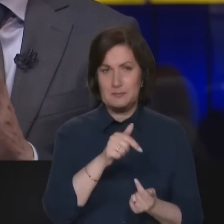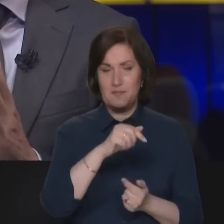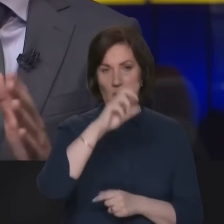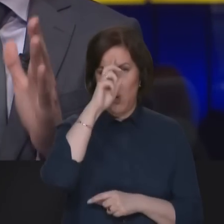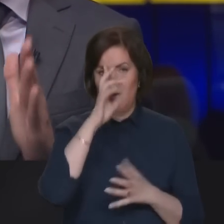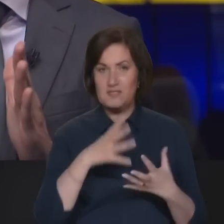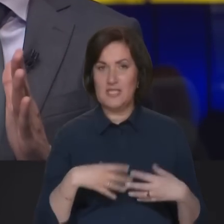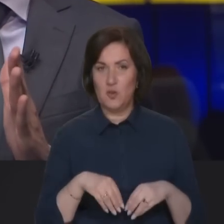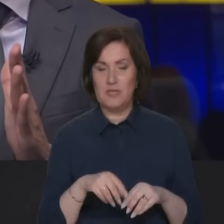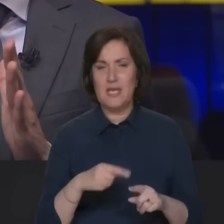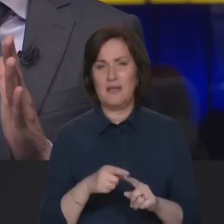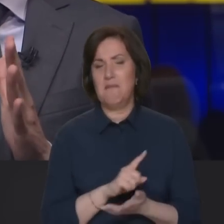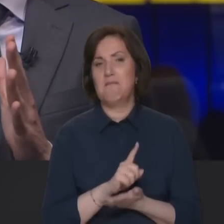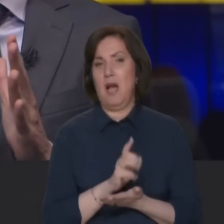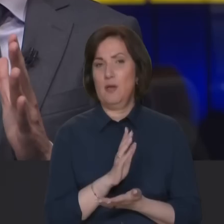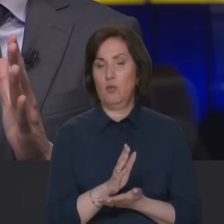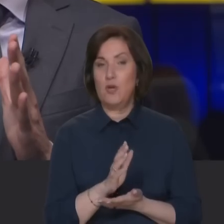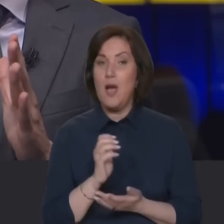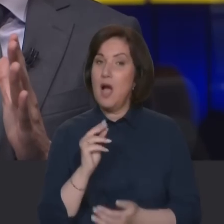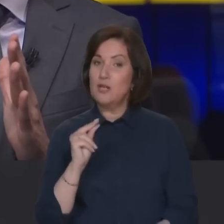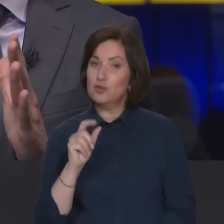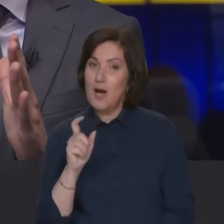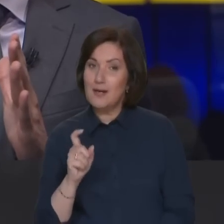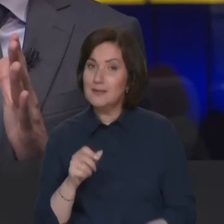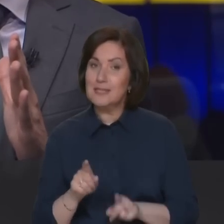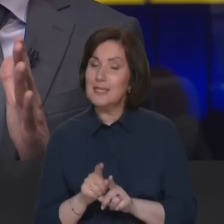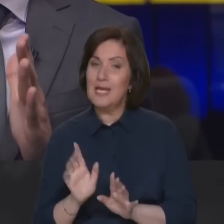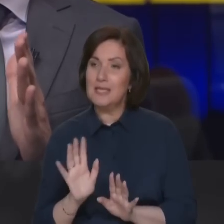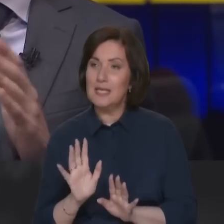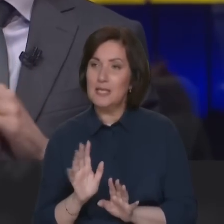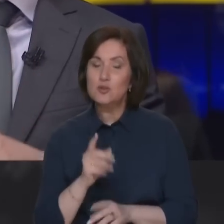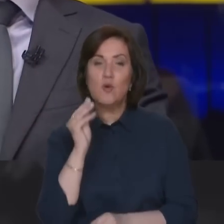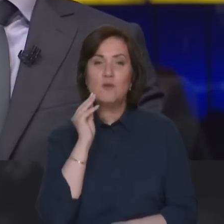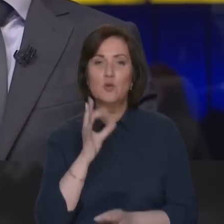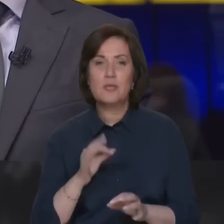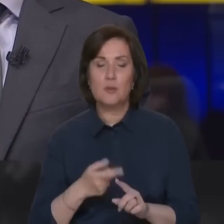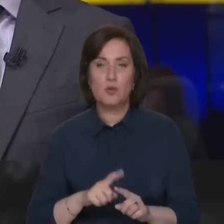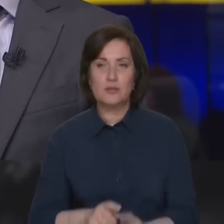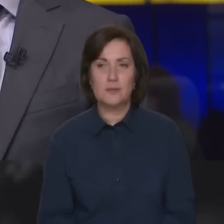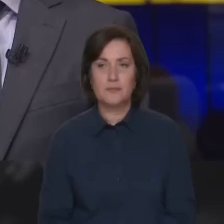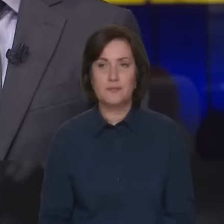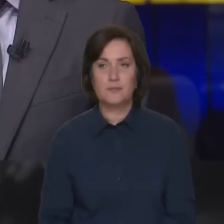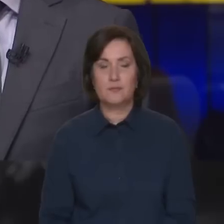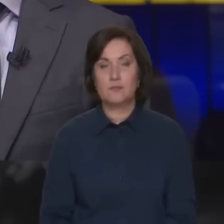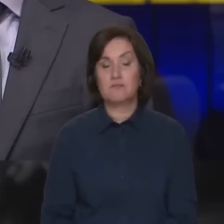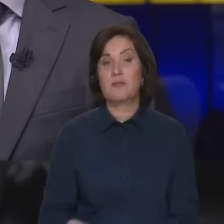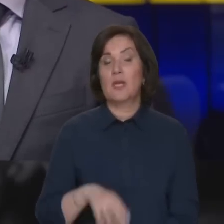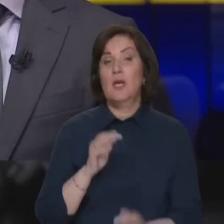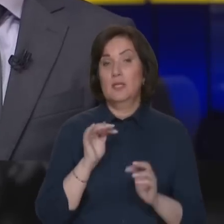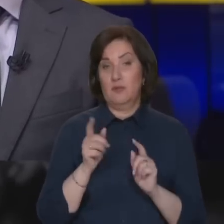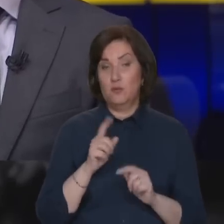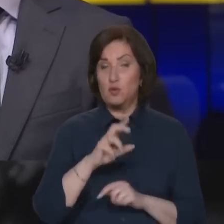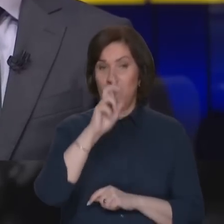королівській родині, який має бути. А Чарльз, він не такий. От що ви думаєте про це? Справа в тому,